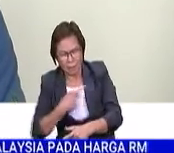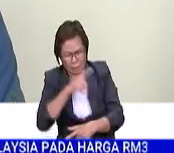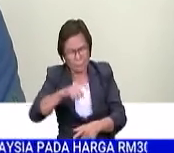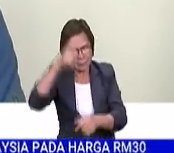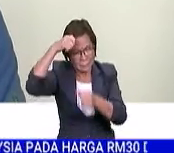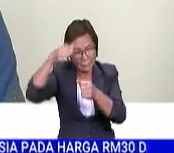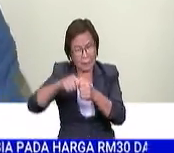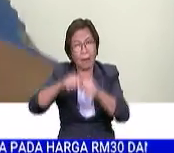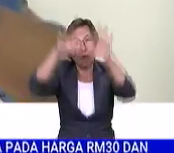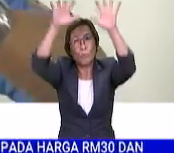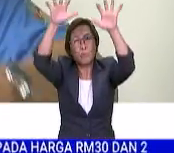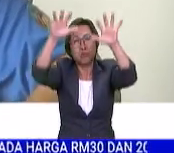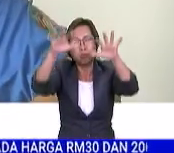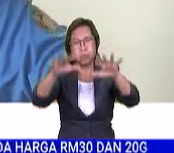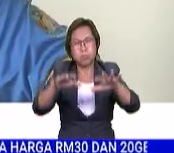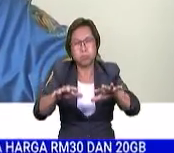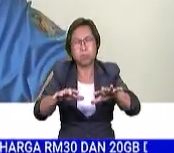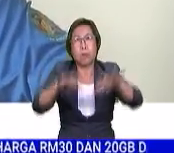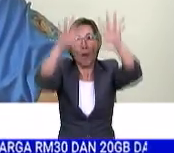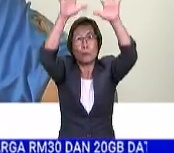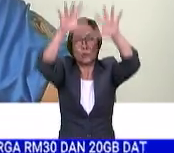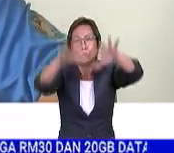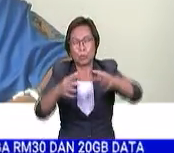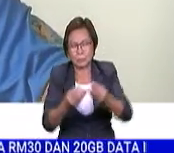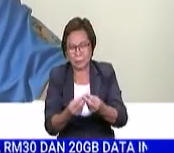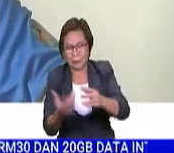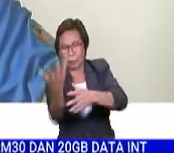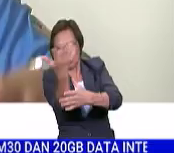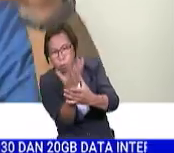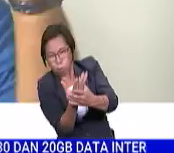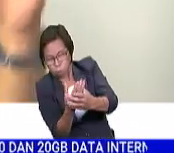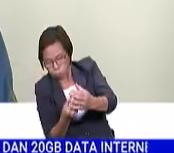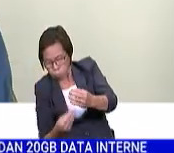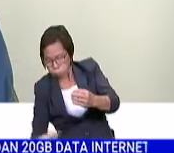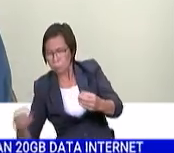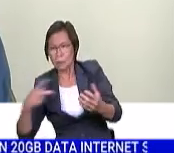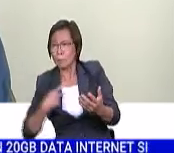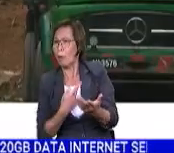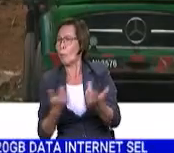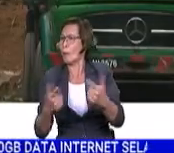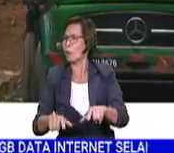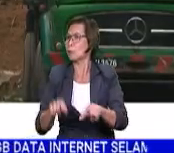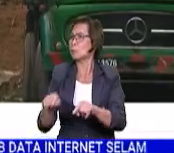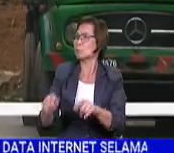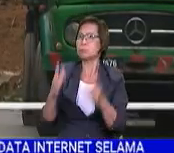air yang turun ni biasanya dia meresap dalam tanah tu di bukit itu dan kita tak tahu apa berlaku di situ.